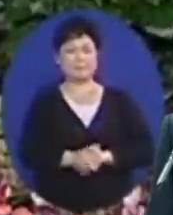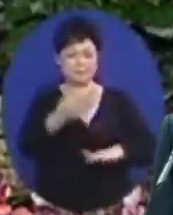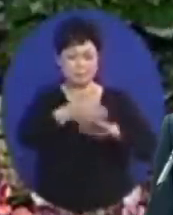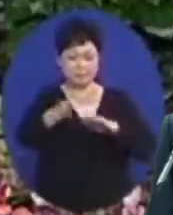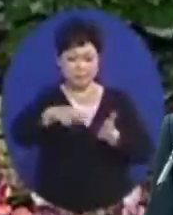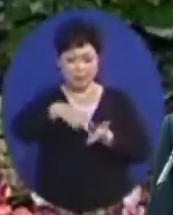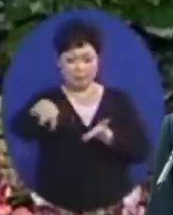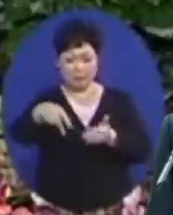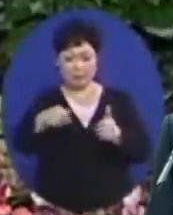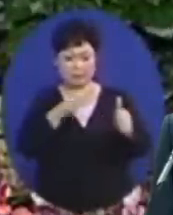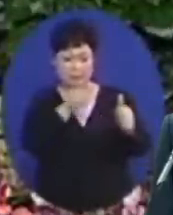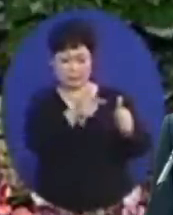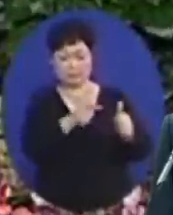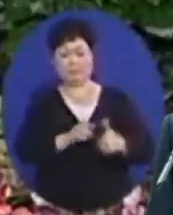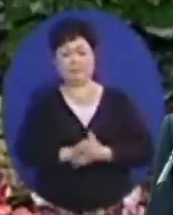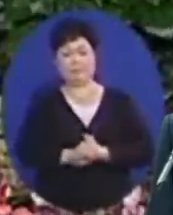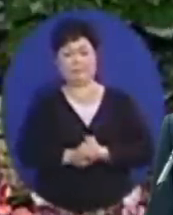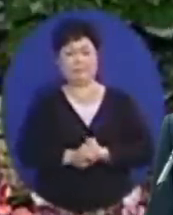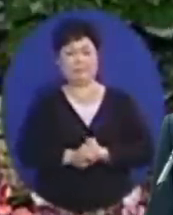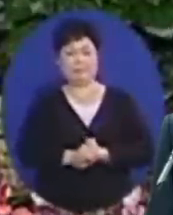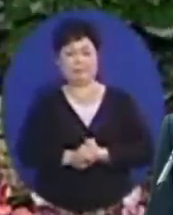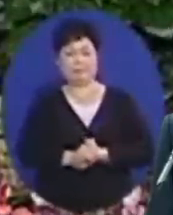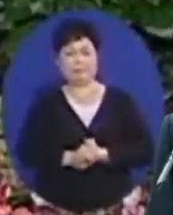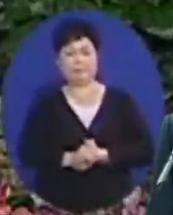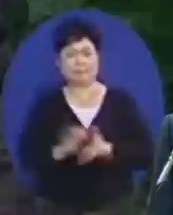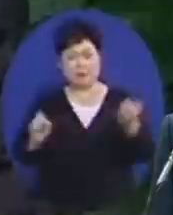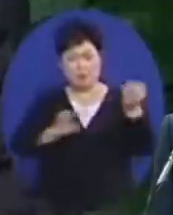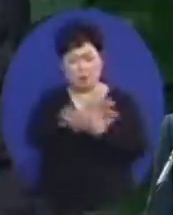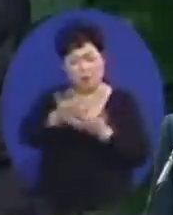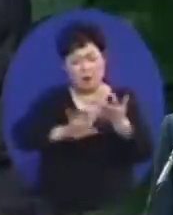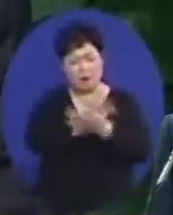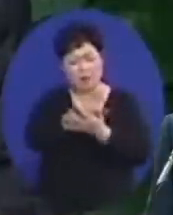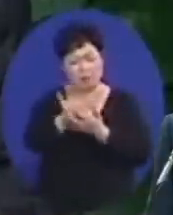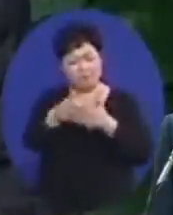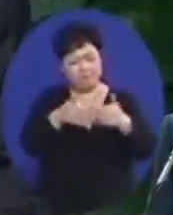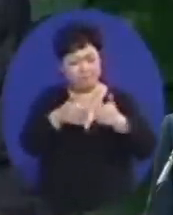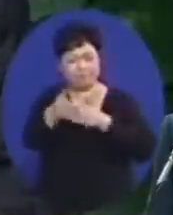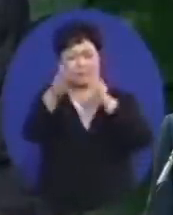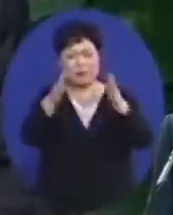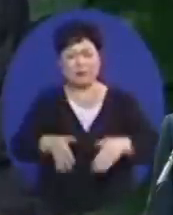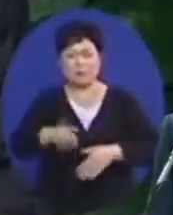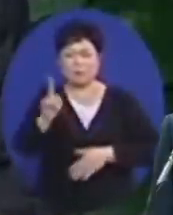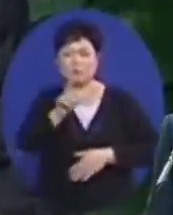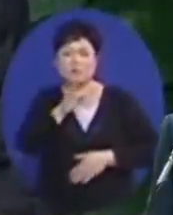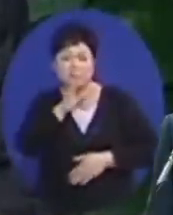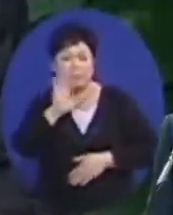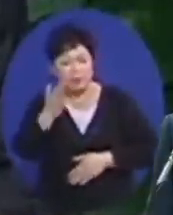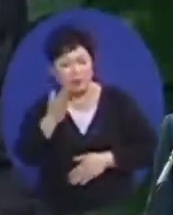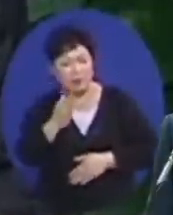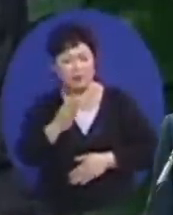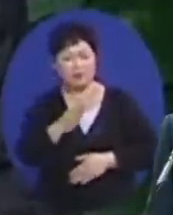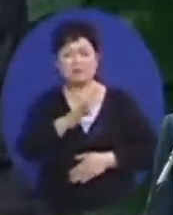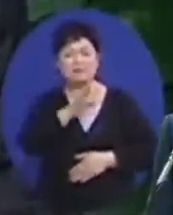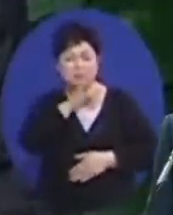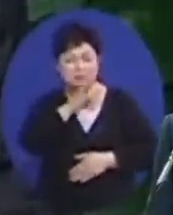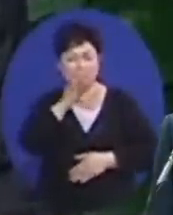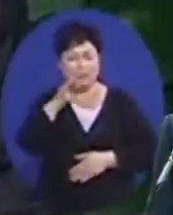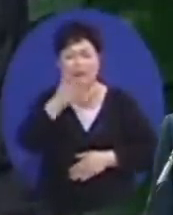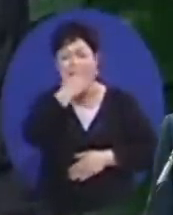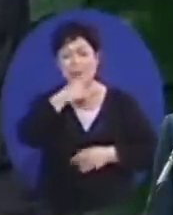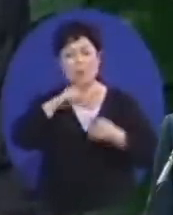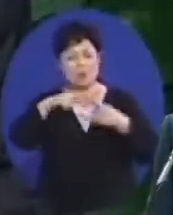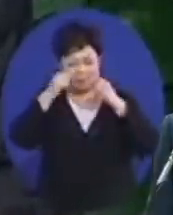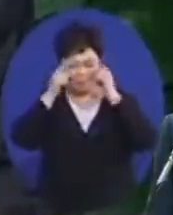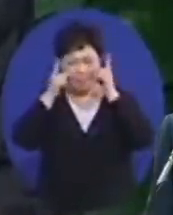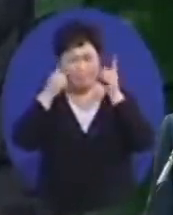탕자는 이 환난을 통해서 무엇이 참되고 진정한 행복인 것을 깨닫게 되는